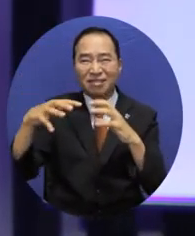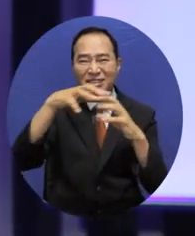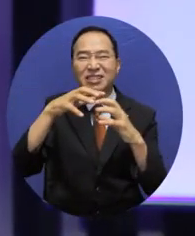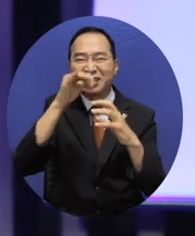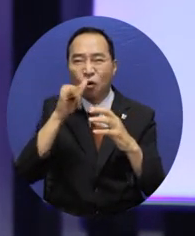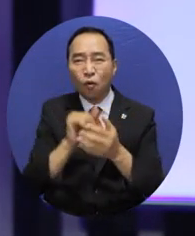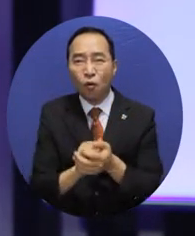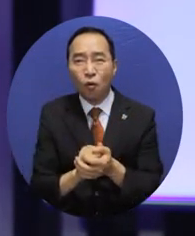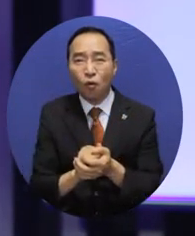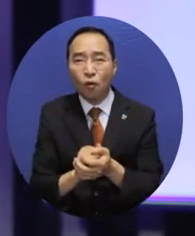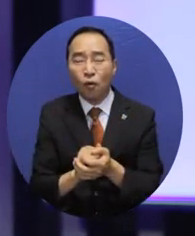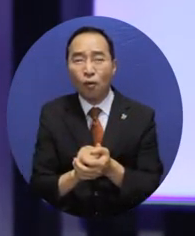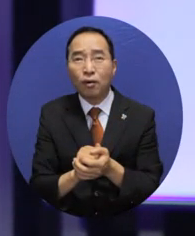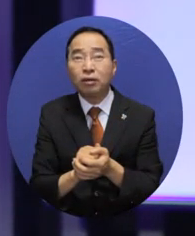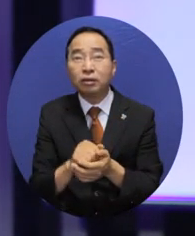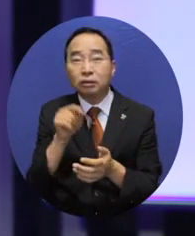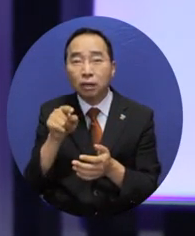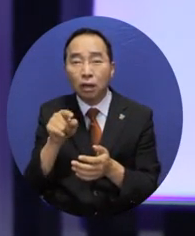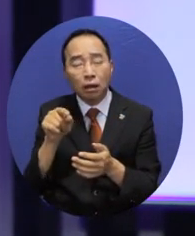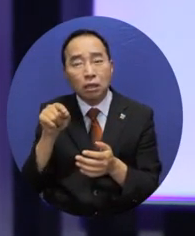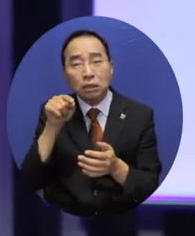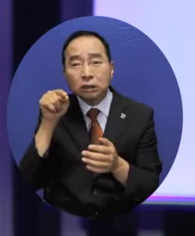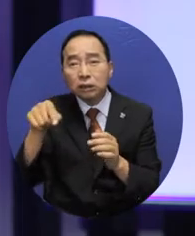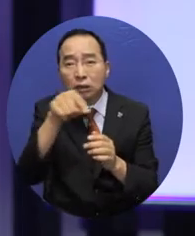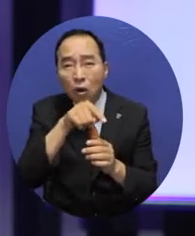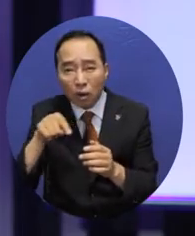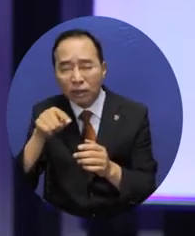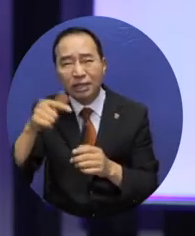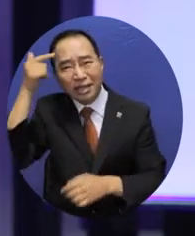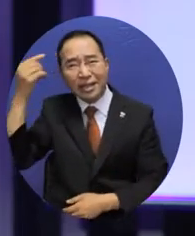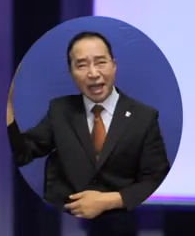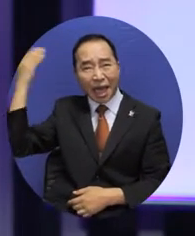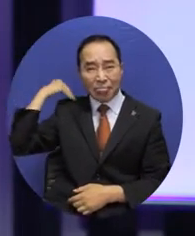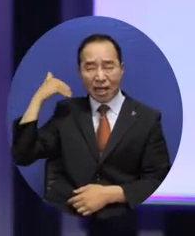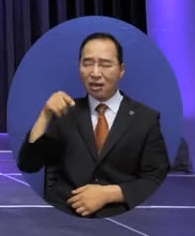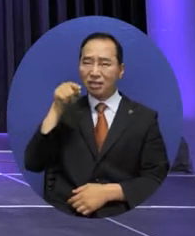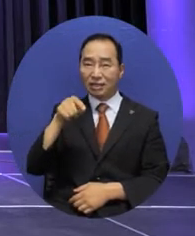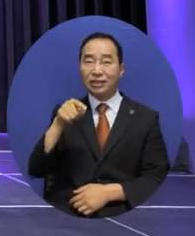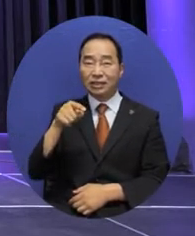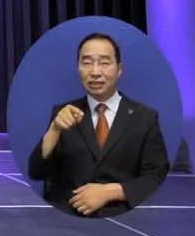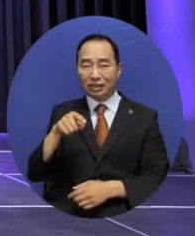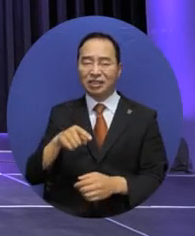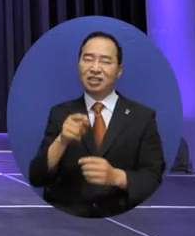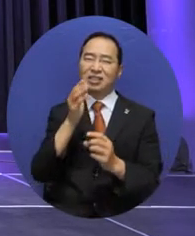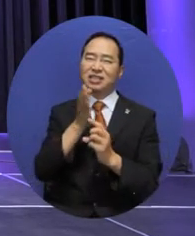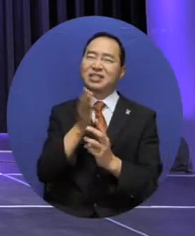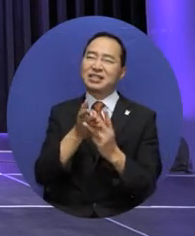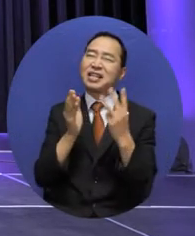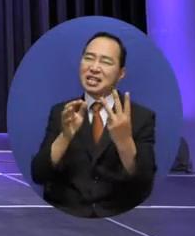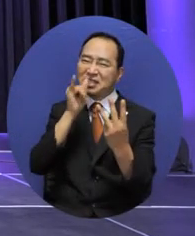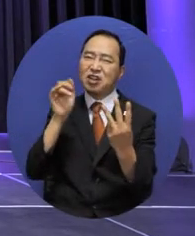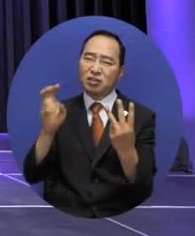박사 이전에는 그 뉴런들을 크게 세 가지로 분류했습니다.